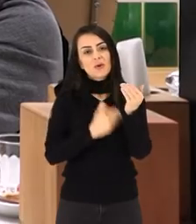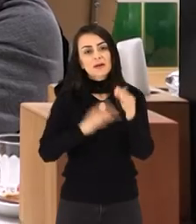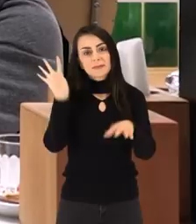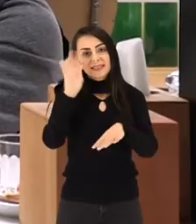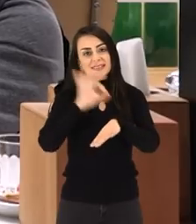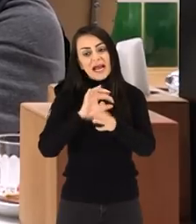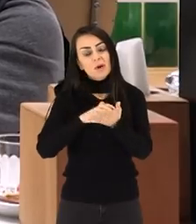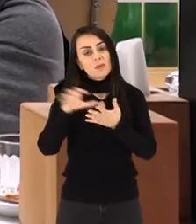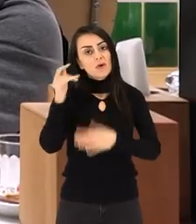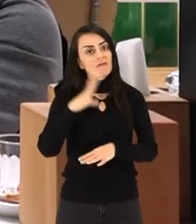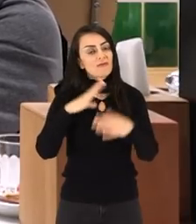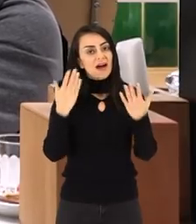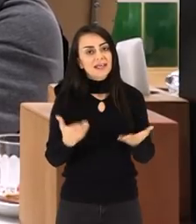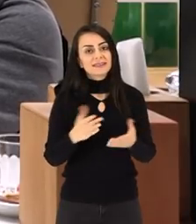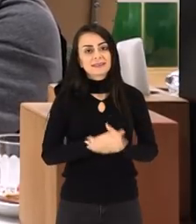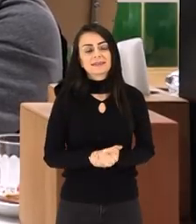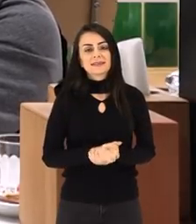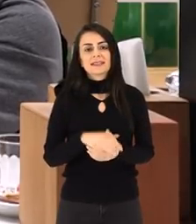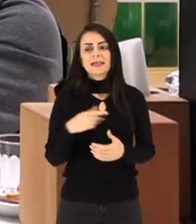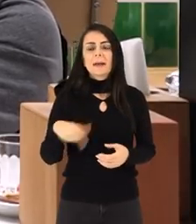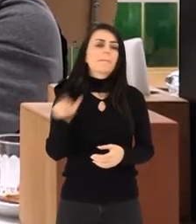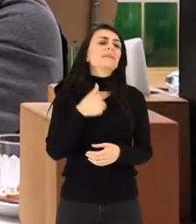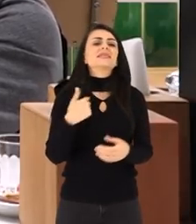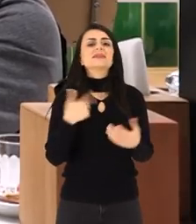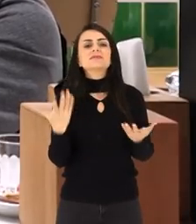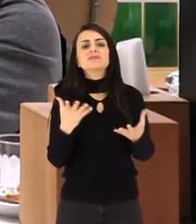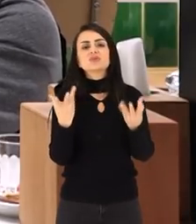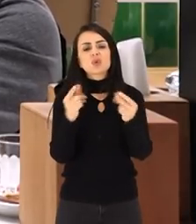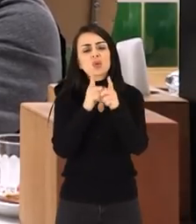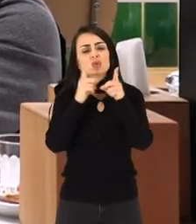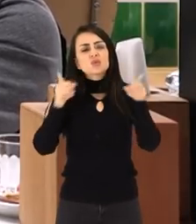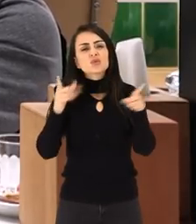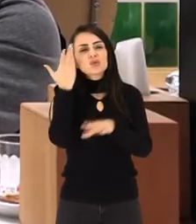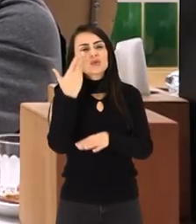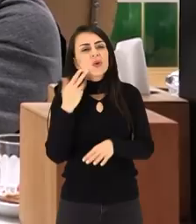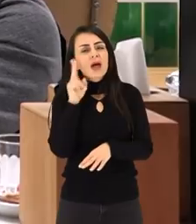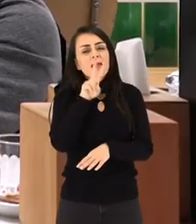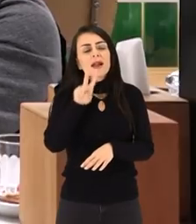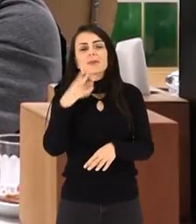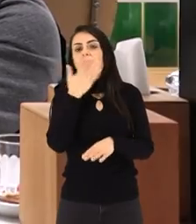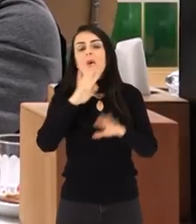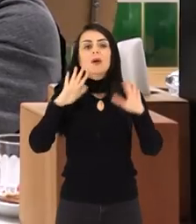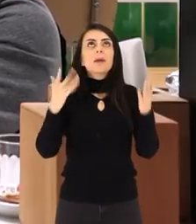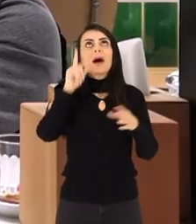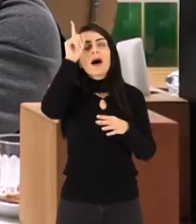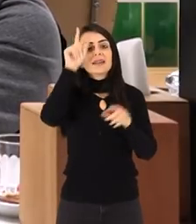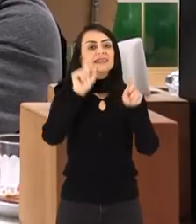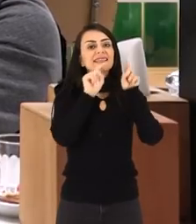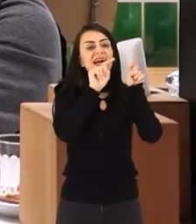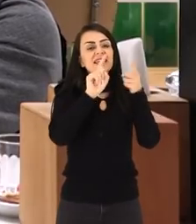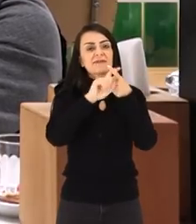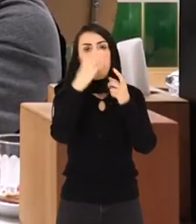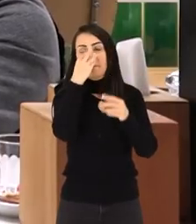keyifliydi, çok güzel bir program. Çok tatlı oldu. 40 dakikaya yakın bölümümüz olacak yine. Biz böyle normalde bizim mecrada çok uzun şeyler seyredilmiyor ama